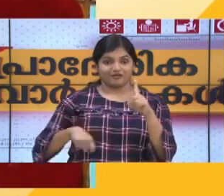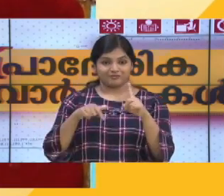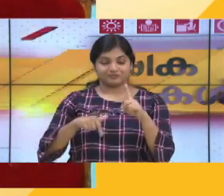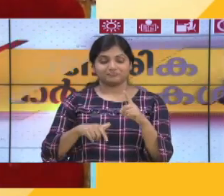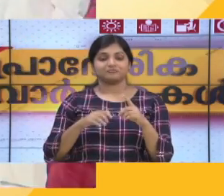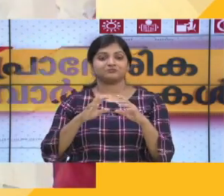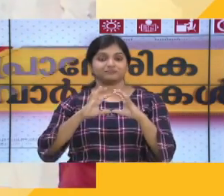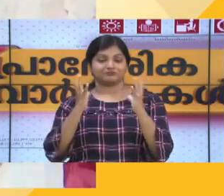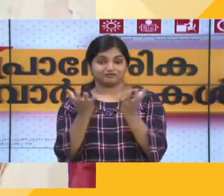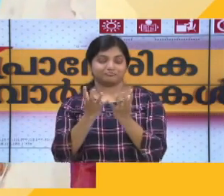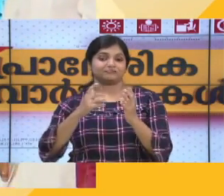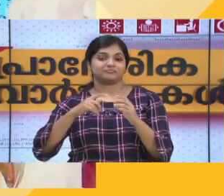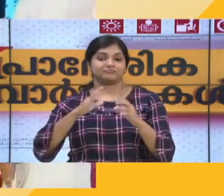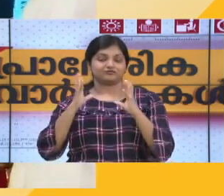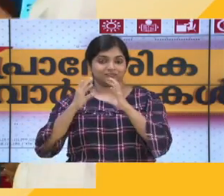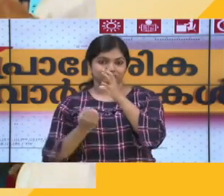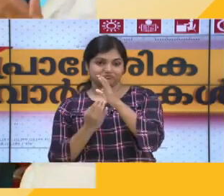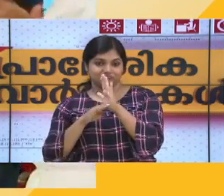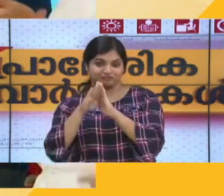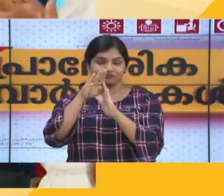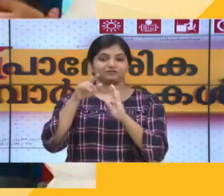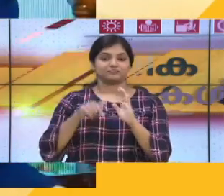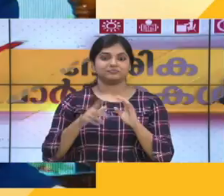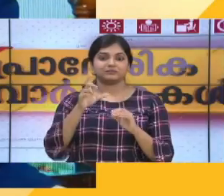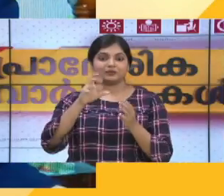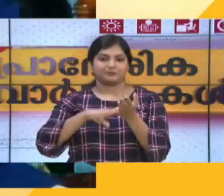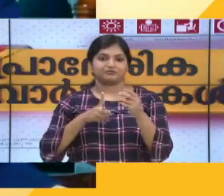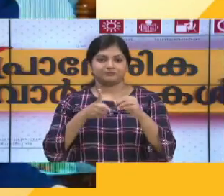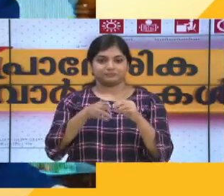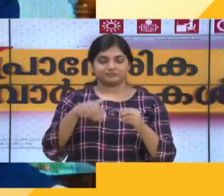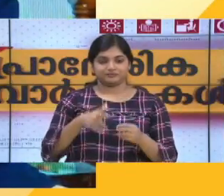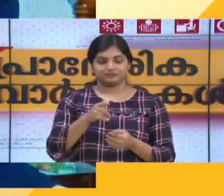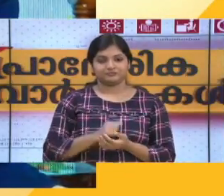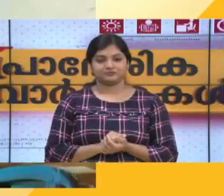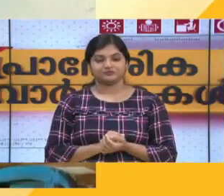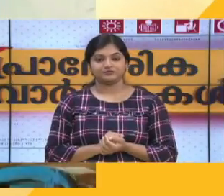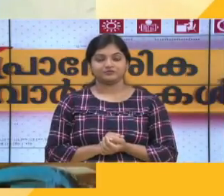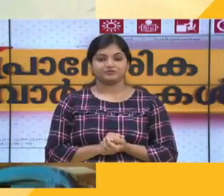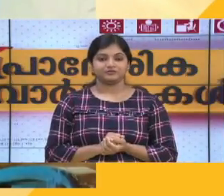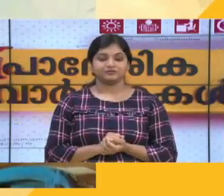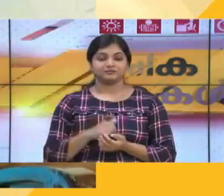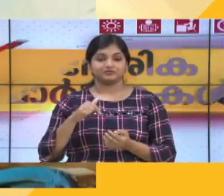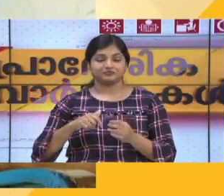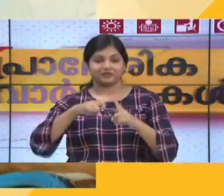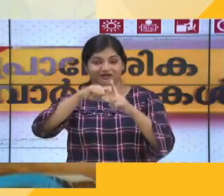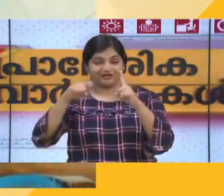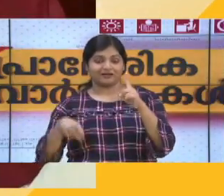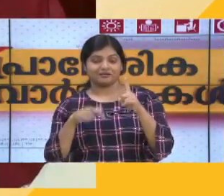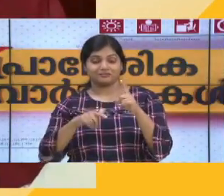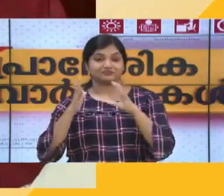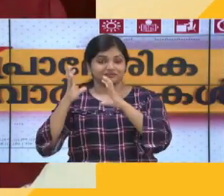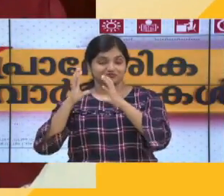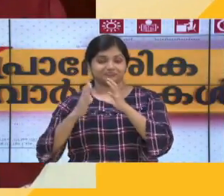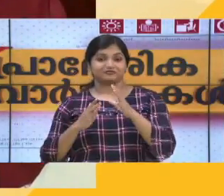സമ്മേളനം സംഘടിപ്പിച്ചത്. മുഖ്യമന്ത്രി പിണറായി വിജയൻ സമ്മേളനം ഉദ്ഘാടനം ചെയ്തു. കേരകൃഷിയിലും നാളികേര ഉൽപ്പന്നങ്ങളുടെ ഉൽപ്പാദനത്തിലും അന്താരാഷ്ട്ര